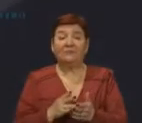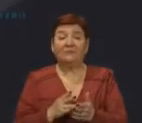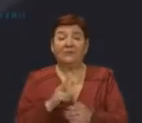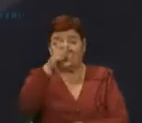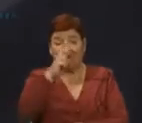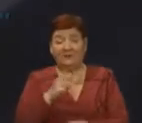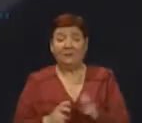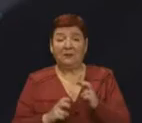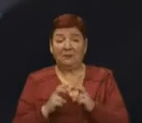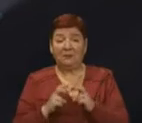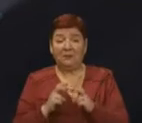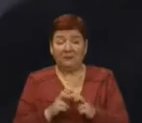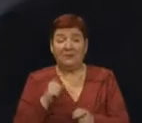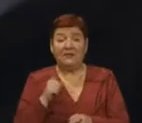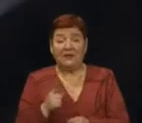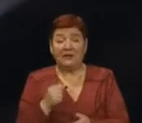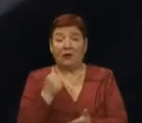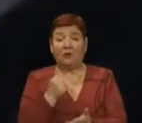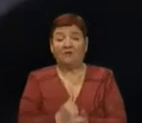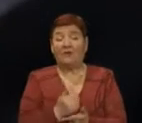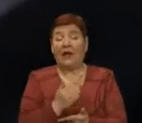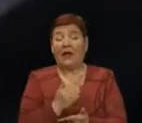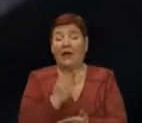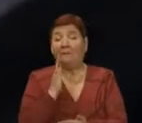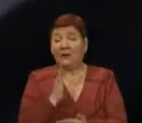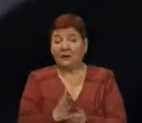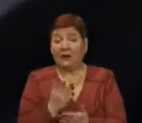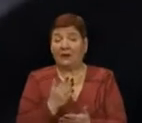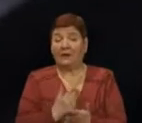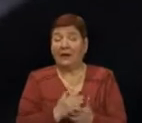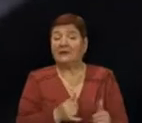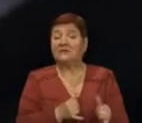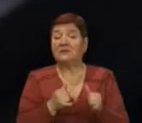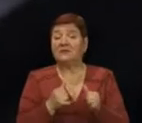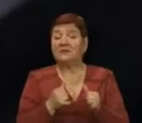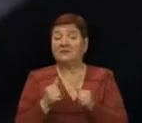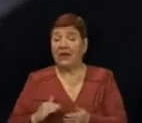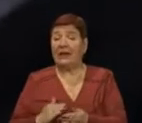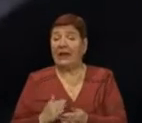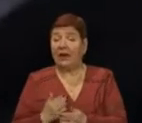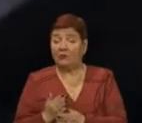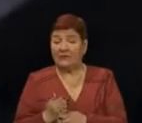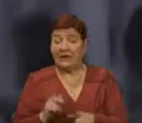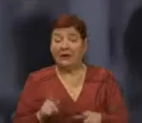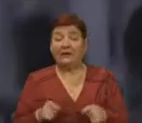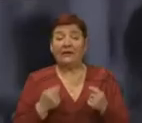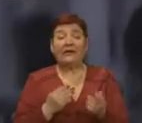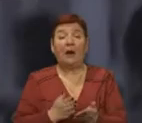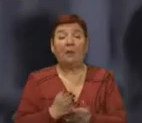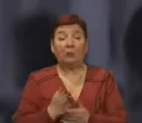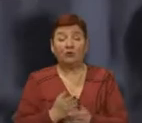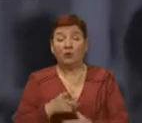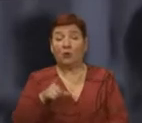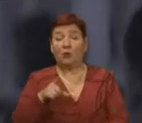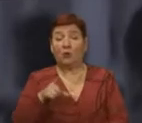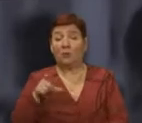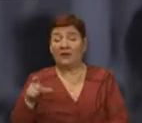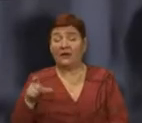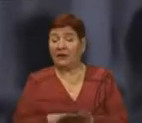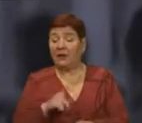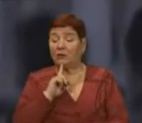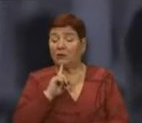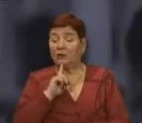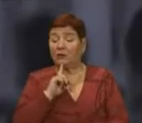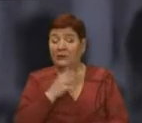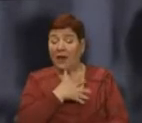їх стратегічною метою є, по-перше, забезпечення якості надання послуг громадянам навіть в такий складний